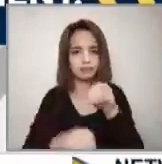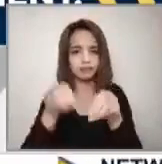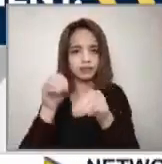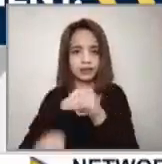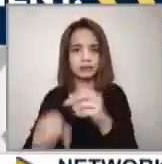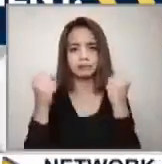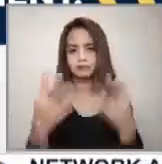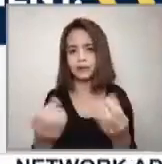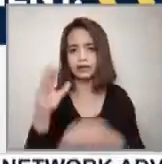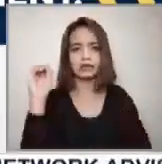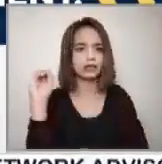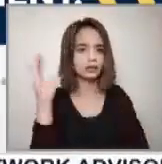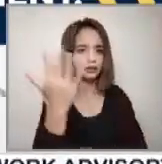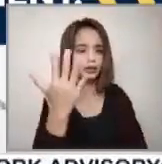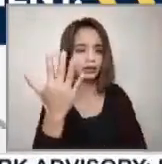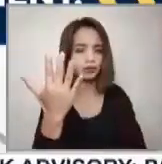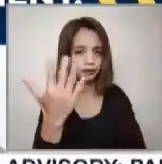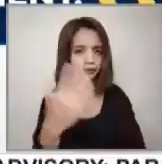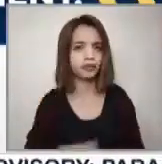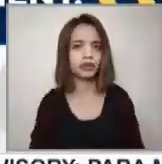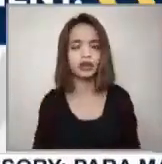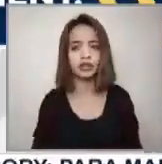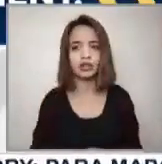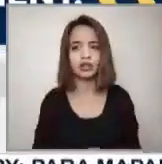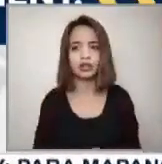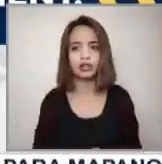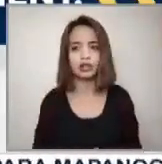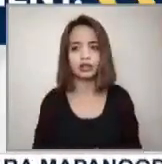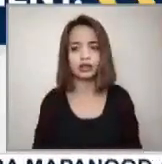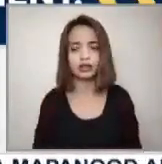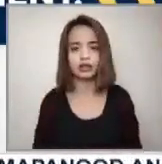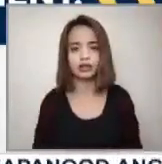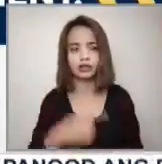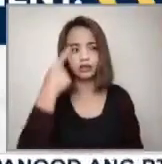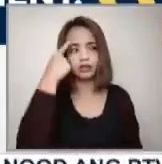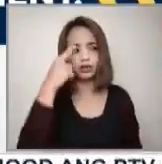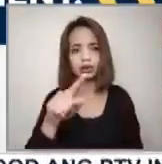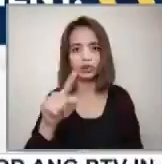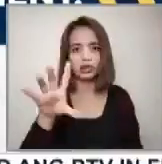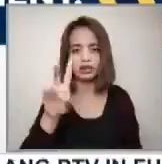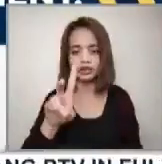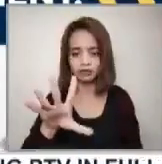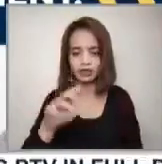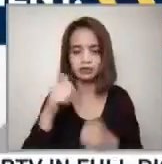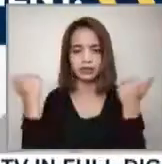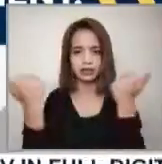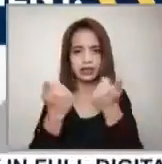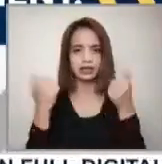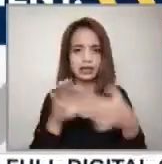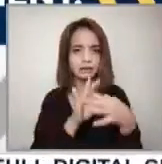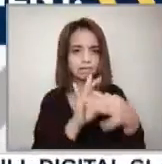sa Pilipinas sa 75 taong pagkakaibigan ng dalawang bansa.